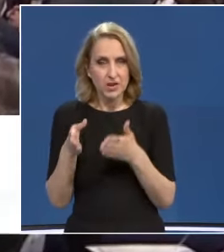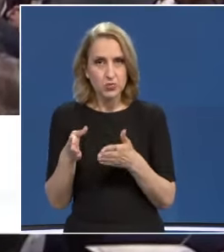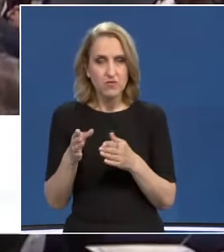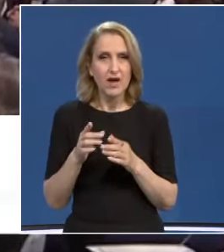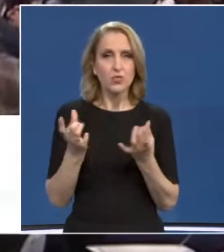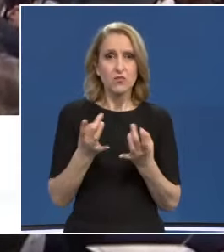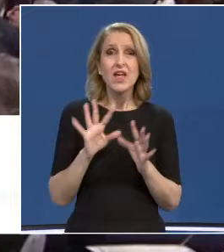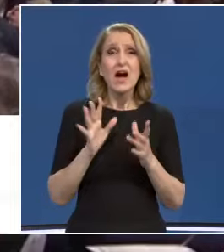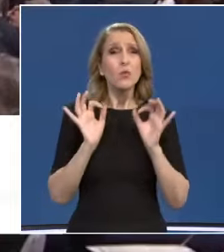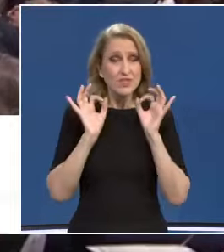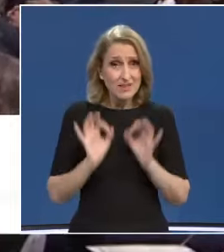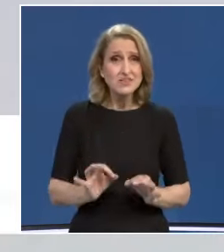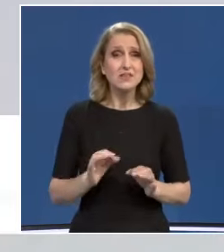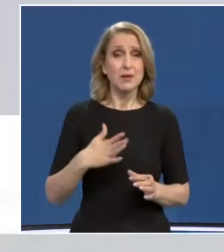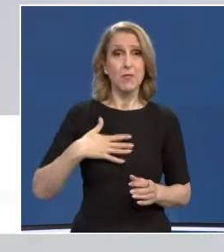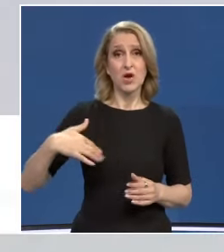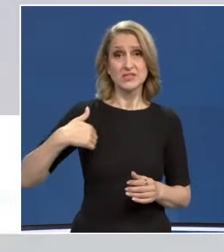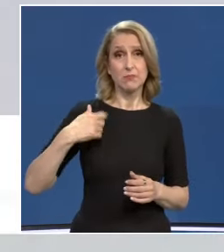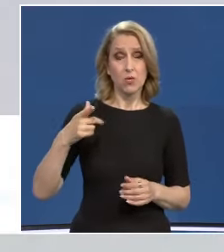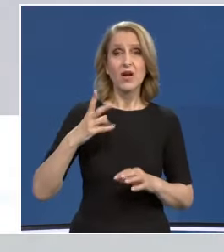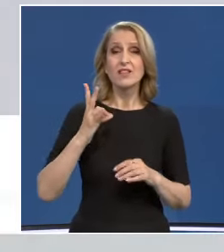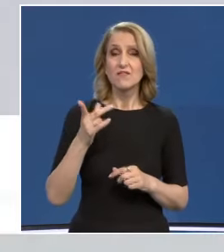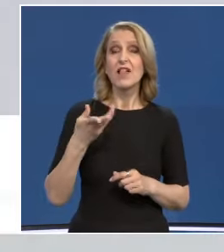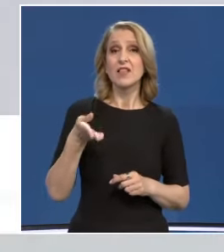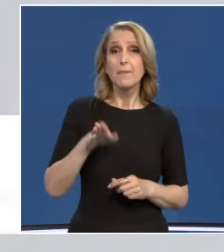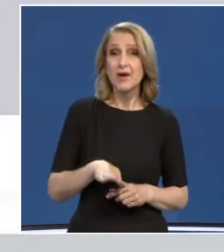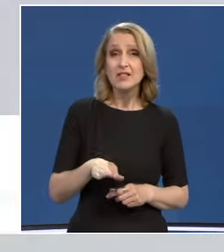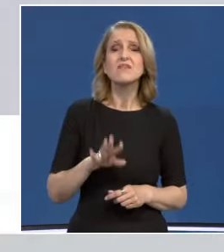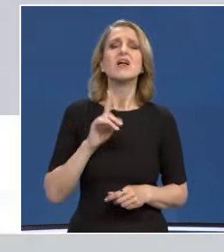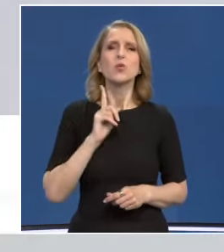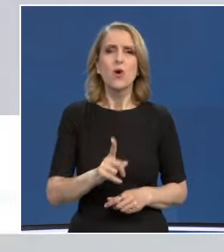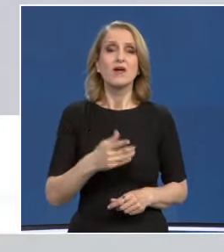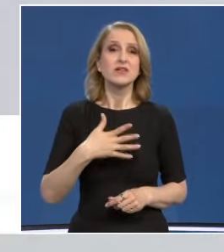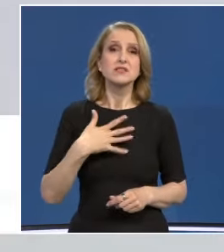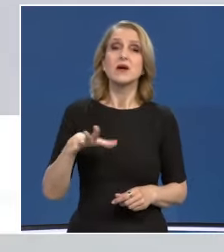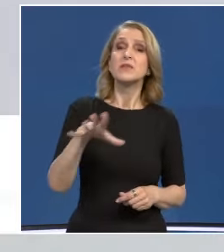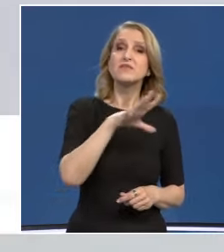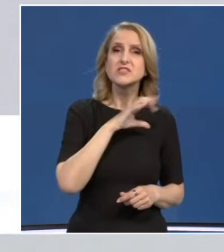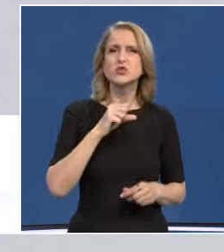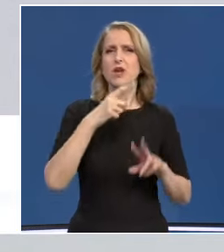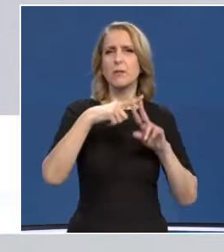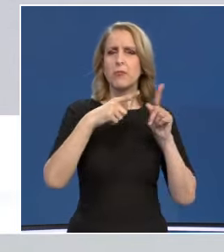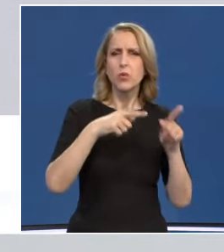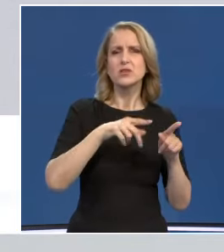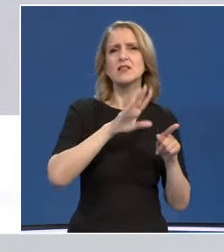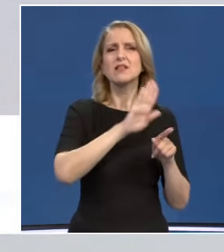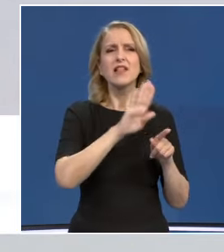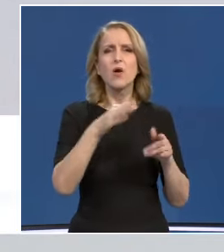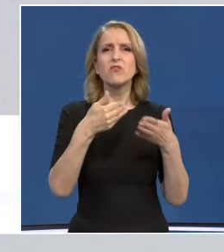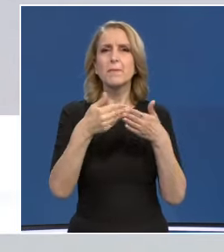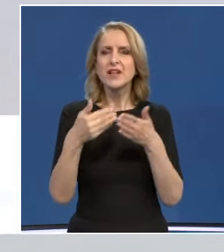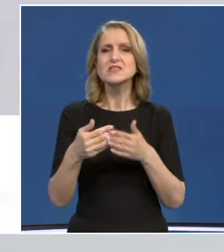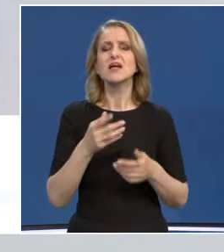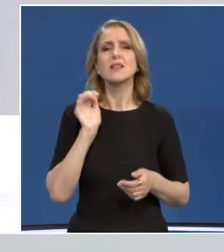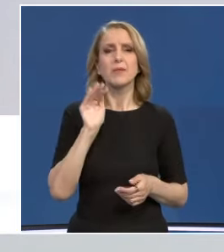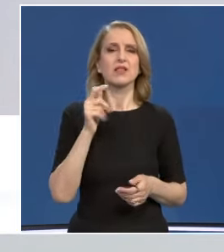ако това е истина, че той е мъртъв, тогава искам Путин и всеки негов приближен да бъдат наказани. И този ден ще